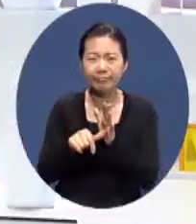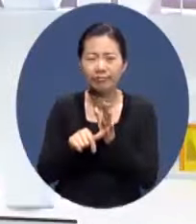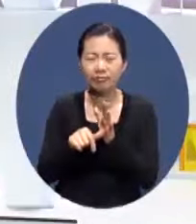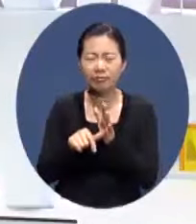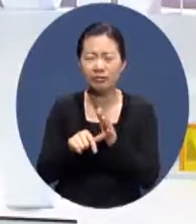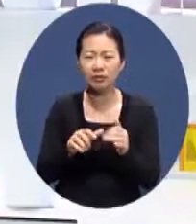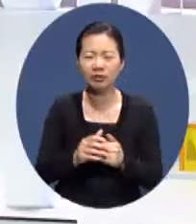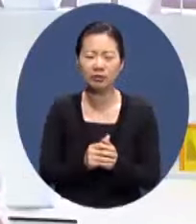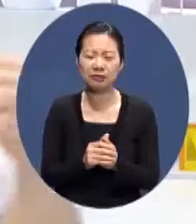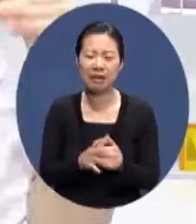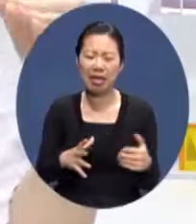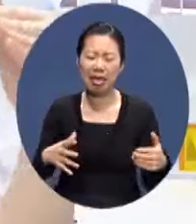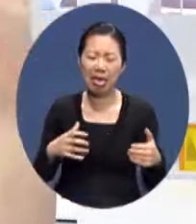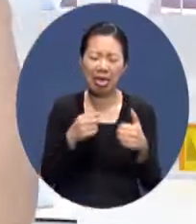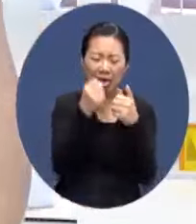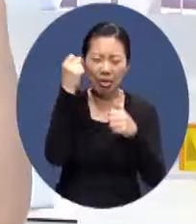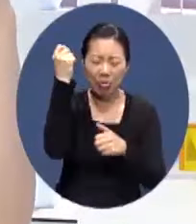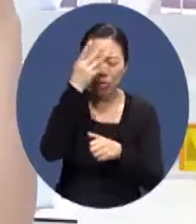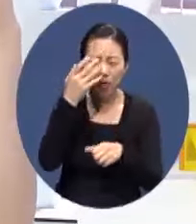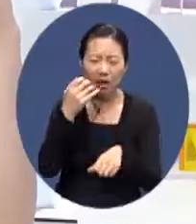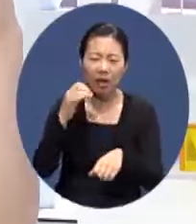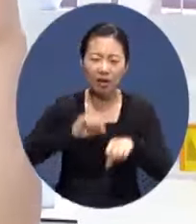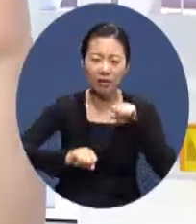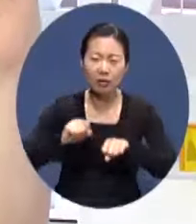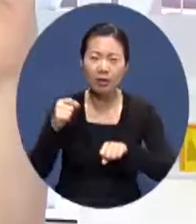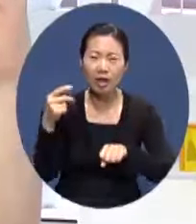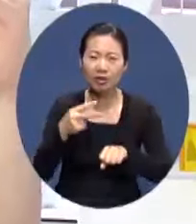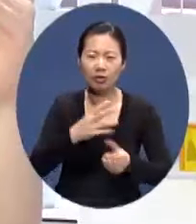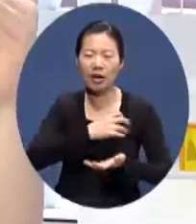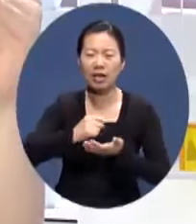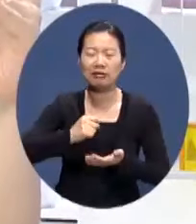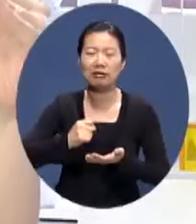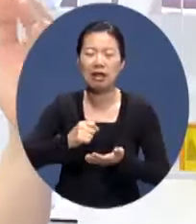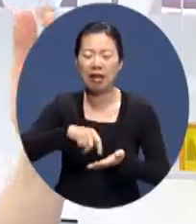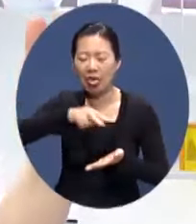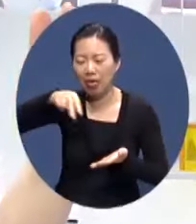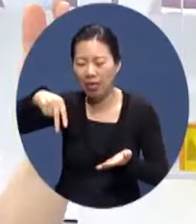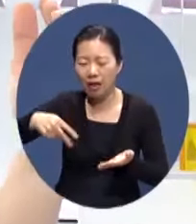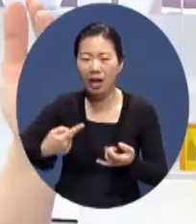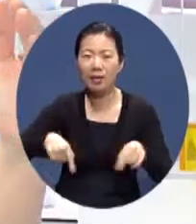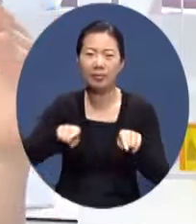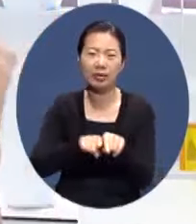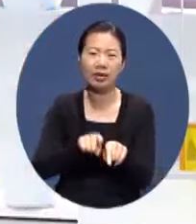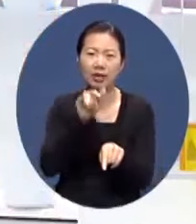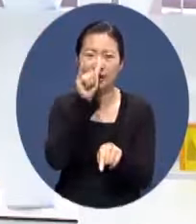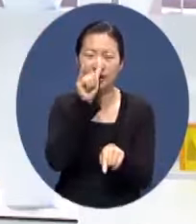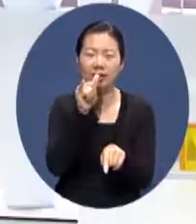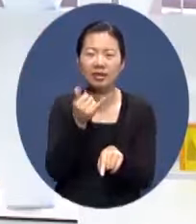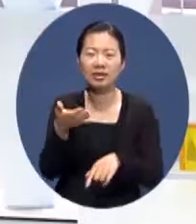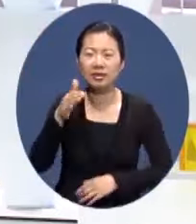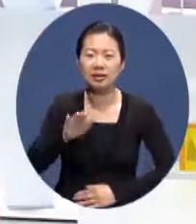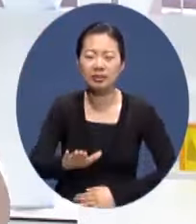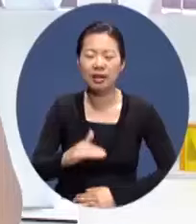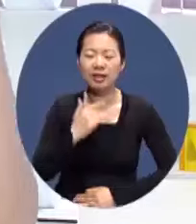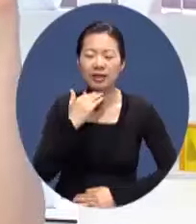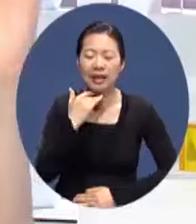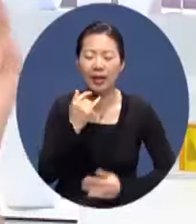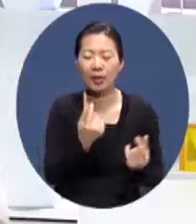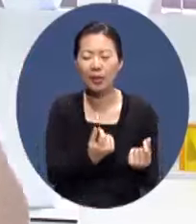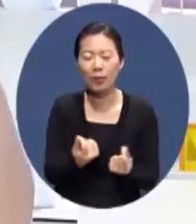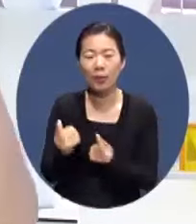것들이 같이 나타나요. 그래서 막 들고 뛰면서도 주의 집중이 안 되는데 연령이 이제 좀 증가하면서부터는